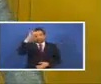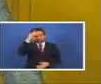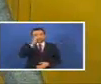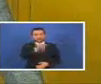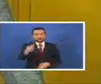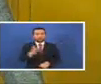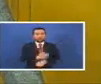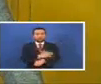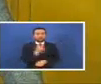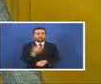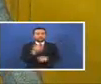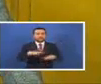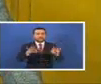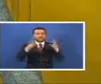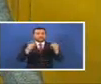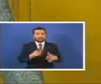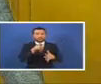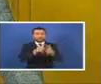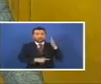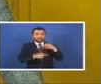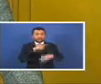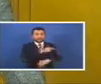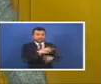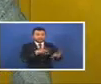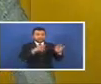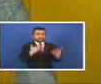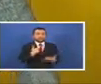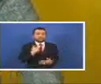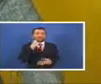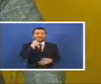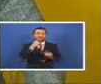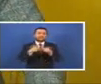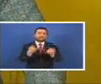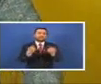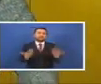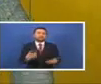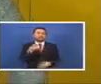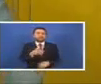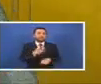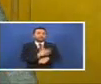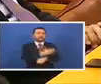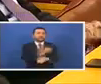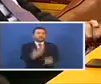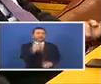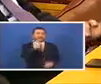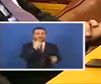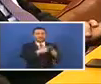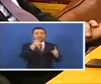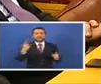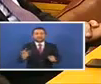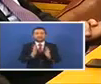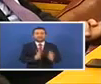Üniversiteler bu ülkede bir şey hazırlasa yönetim kademesinde dişimizi kıracağız. Bu ülkede yıllardır